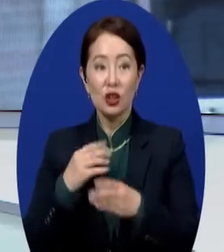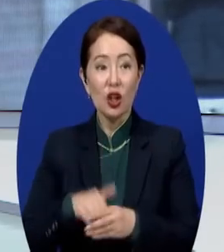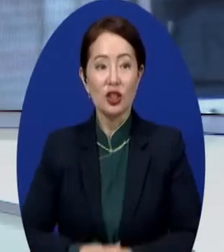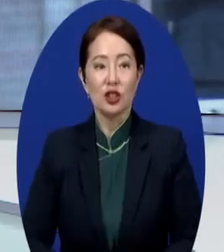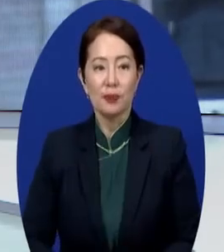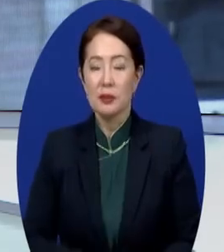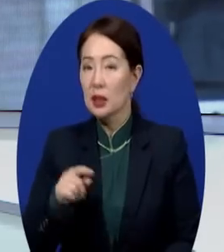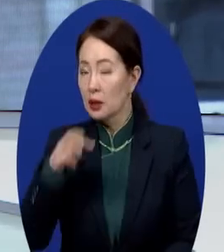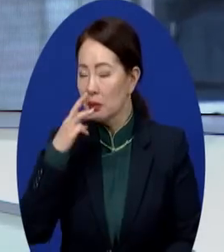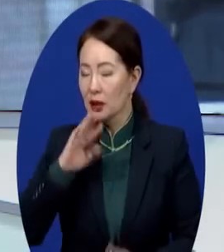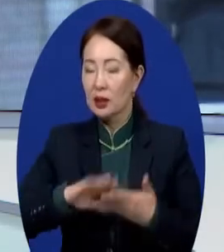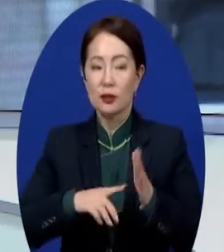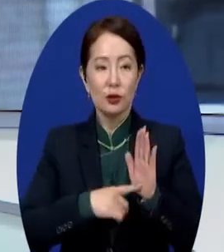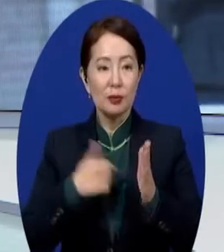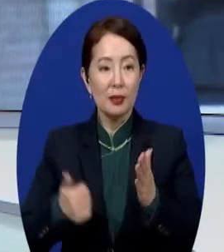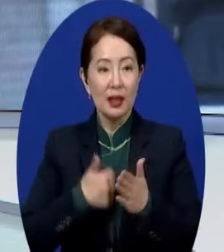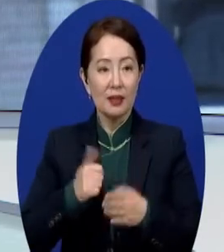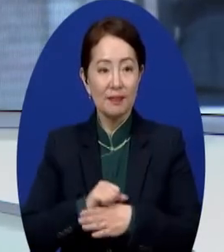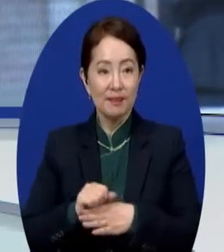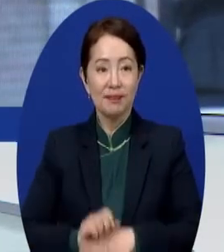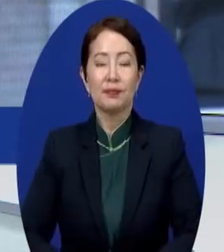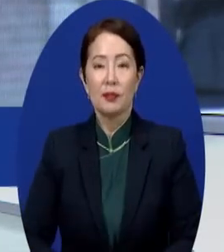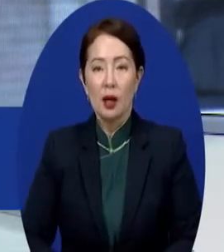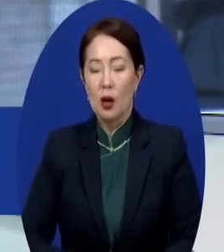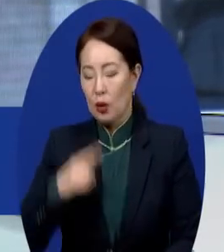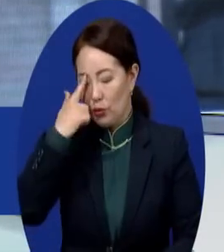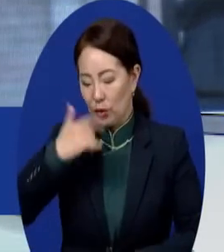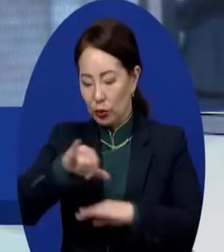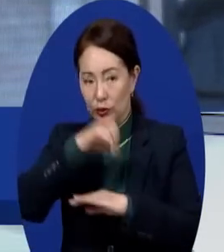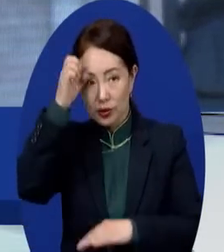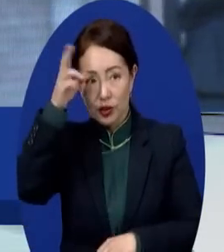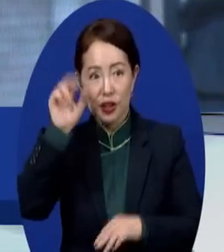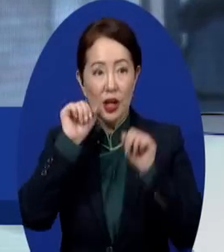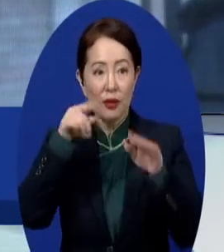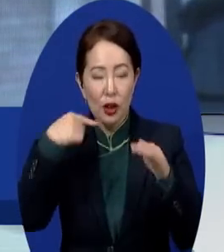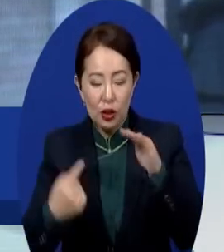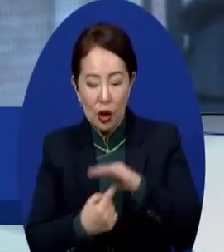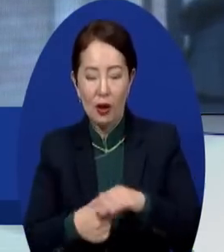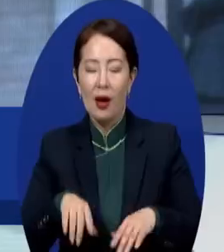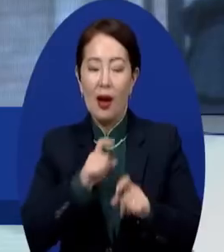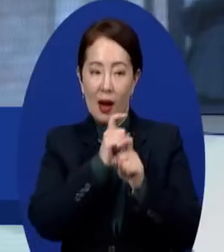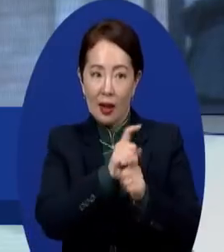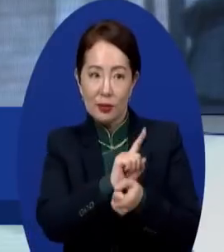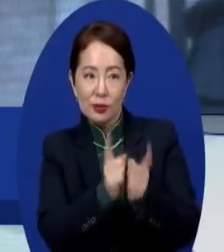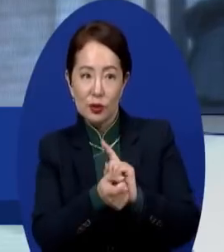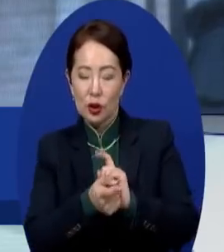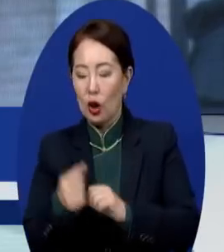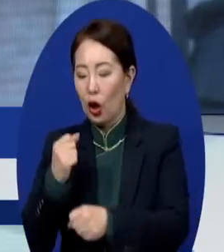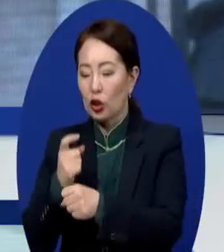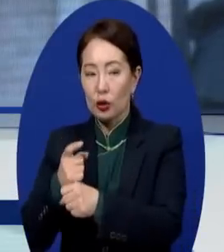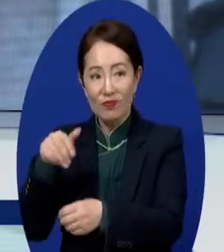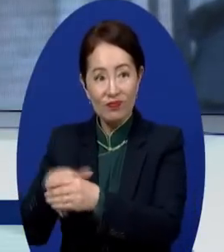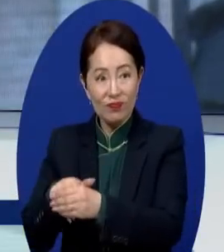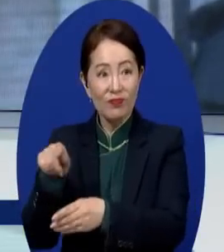Эдгээр болоод бус мэдээллүүдийг үзүүлэхээр бэлтгэлээ. Монгол улсын ерөнхийлөгчийн ивэлдор халамжаас хөдөлмөрт суур шинчлэлийн үрээнд эмэгтэйчүүдийн ажил